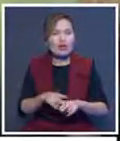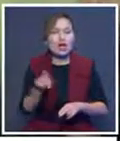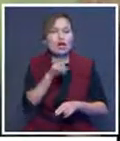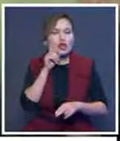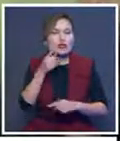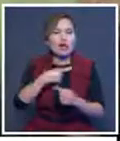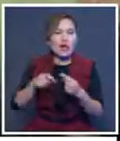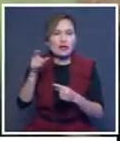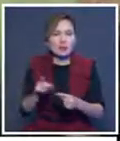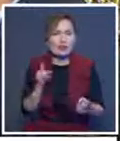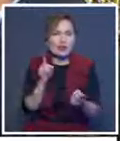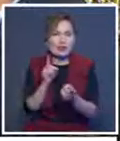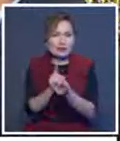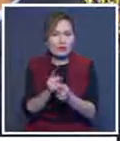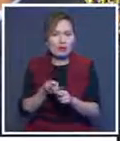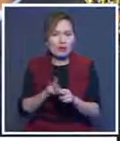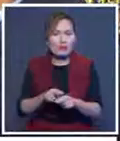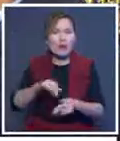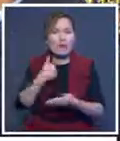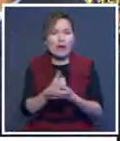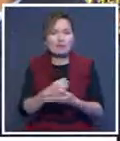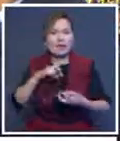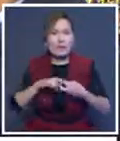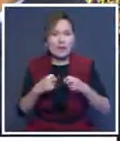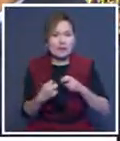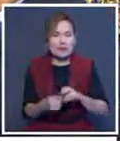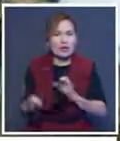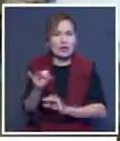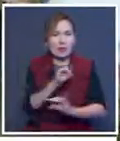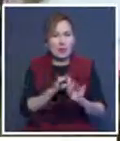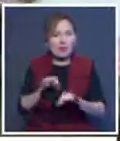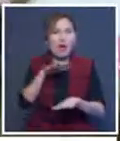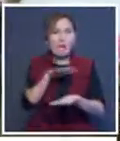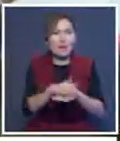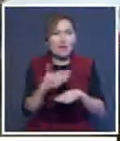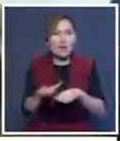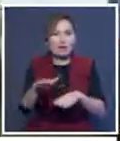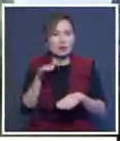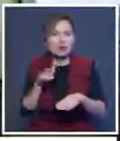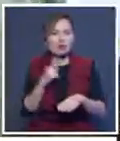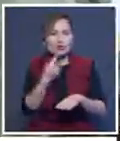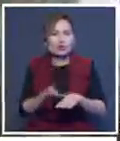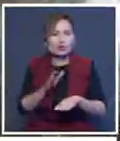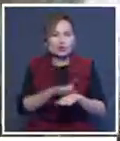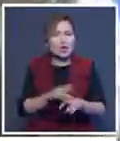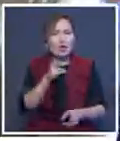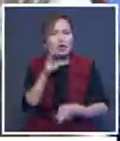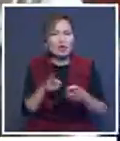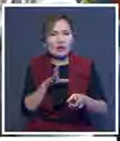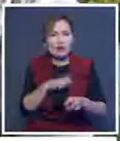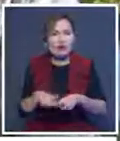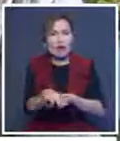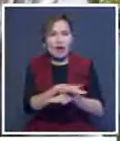кәсіпкерлермен де жүздесті. Оларды толғандыратын басты мәселе екінші деңгейлі банктерден несие алу қиындығы. Өйткені банктер аталмыш